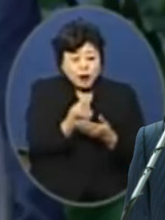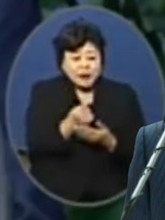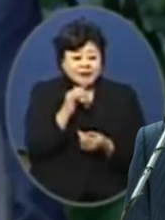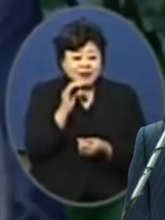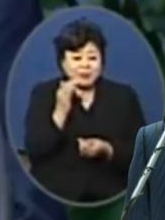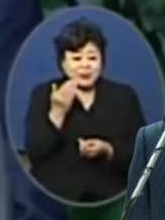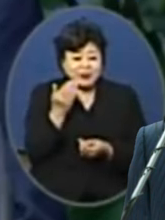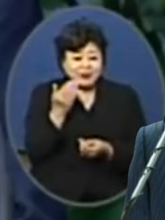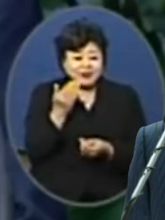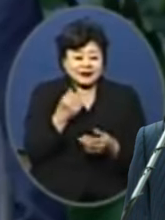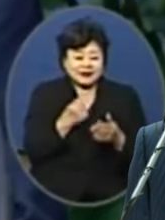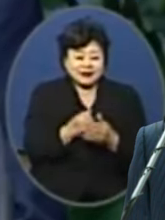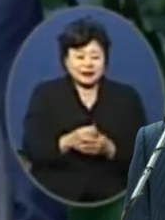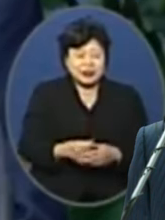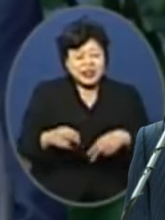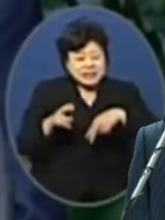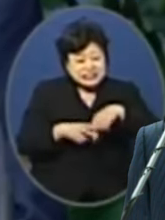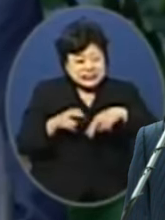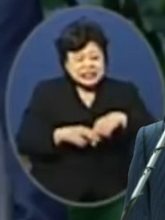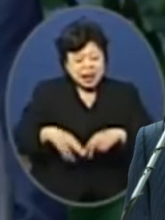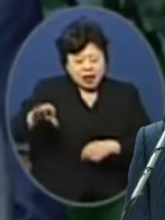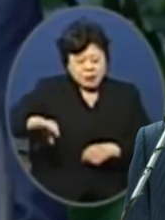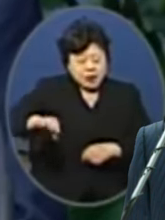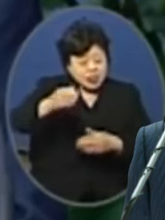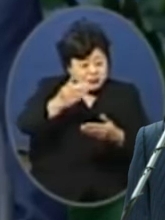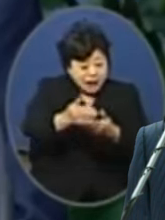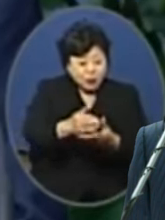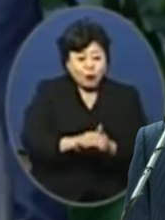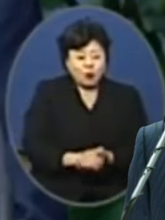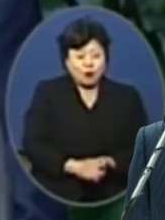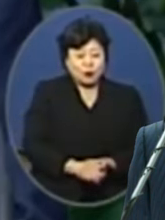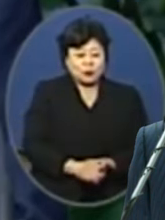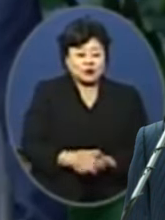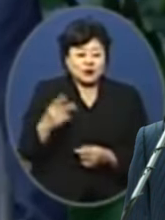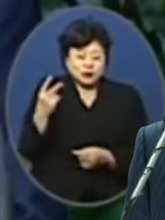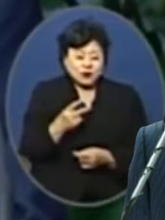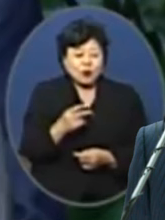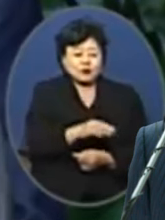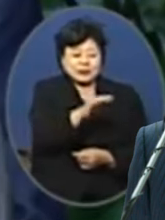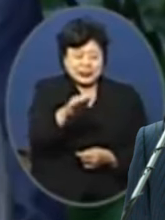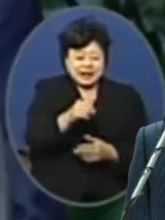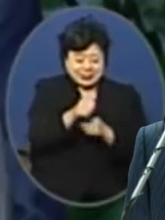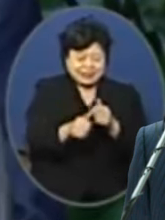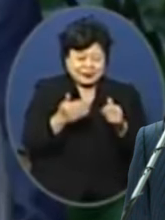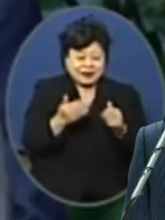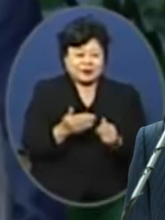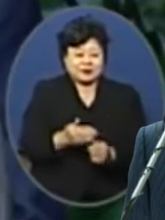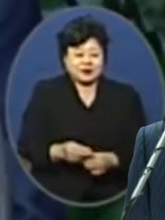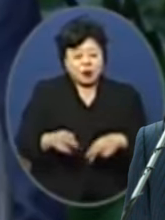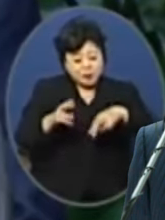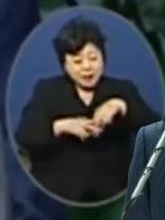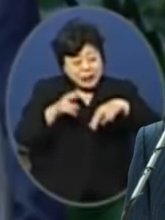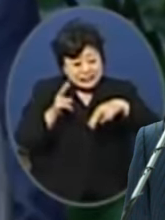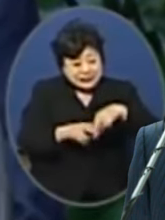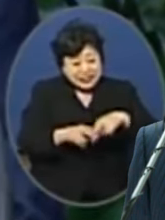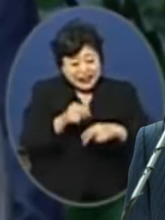것입니다 그므 징계를지 말라고 말 것니다 또한 리가 하나님